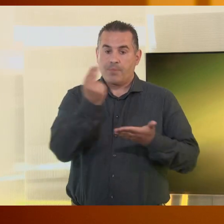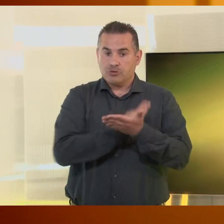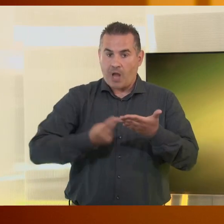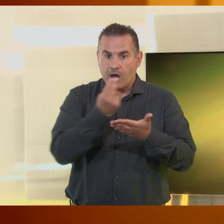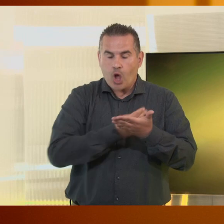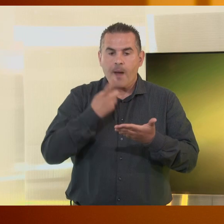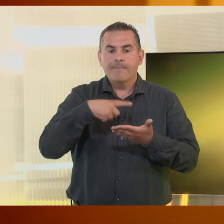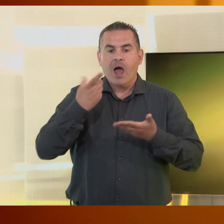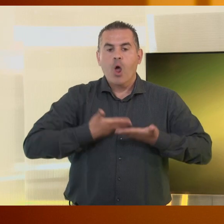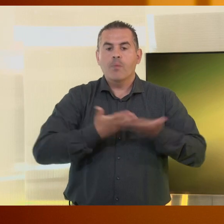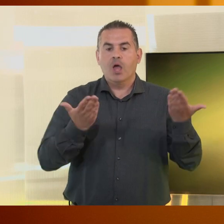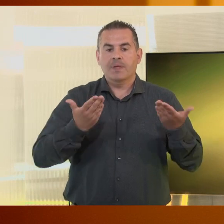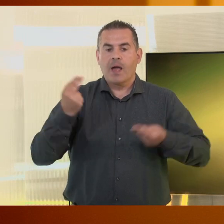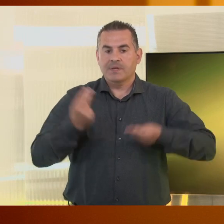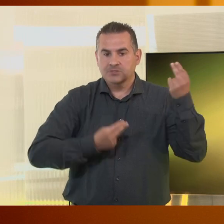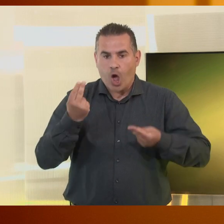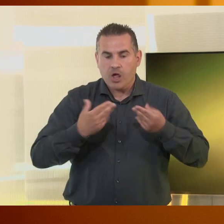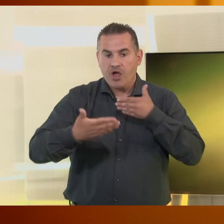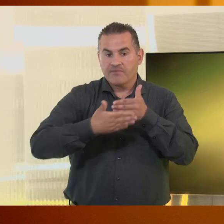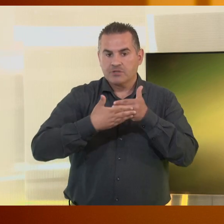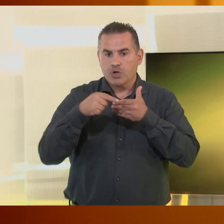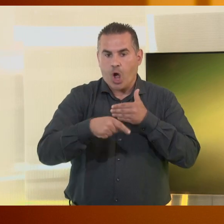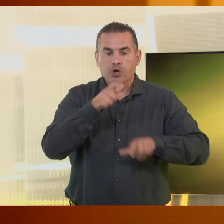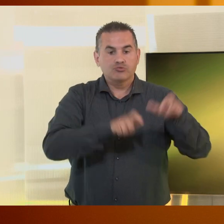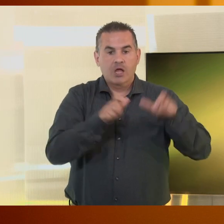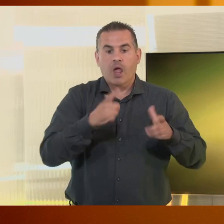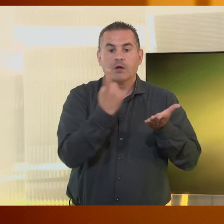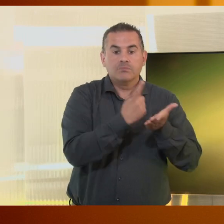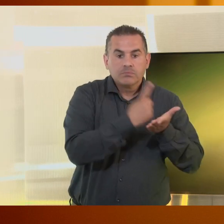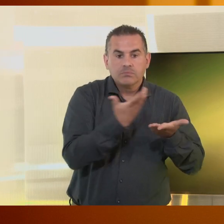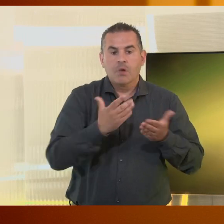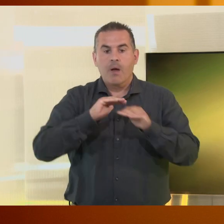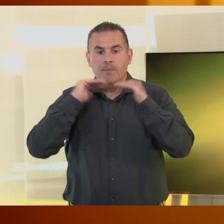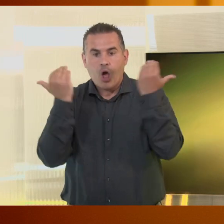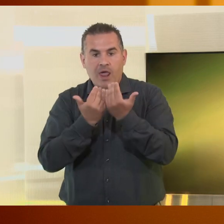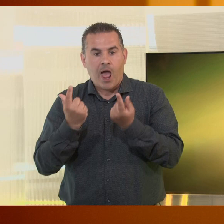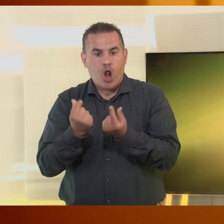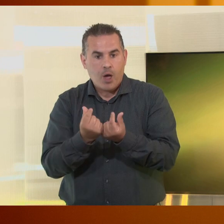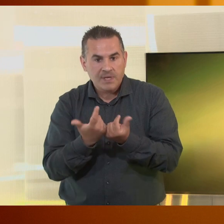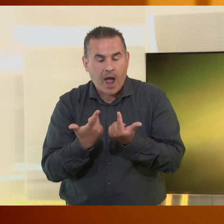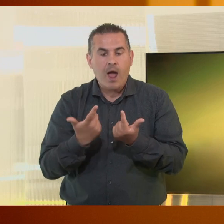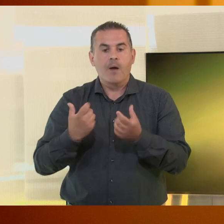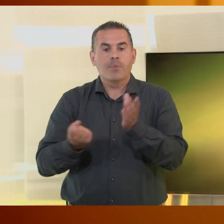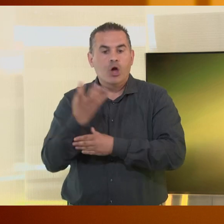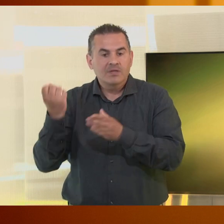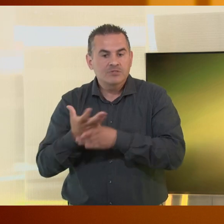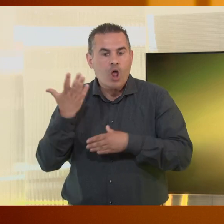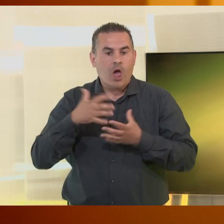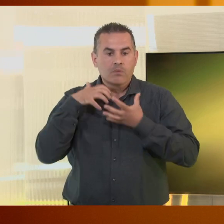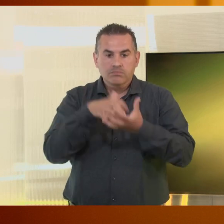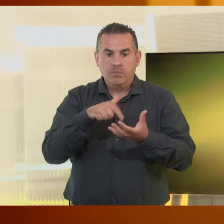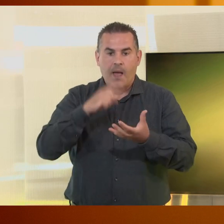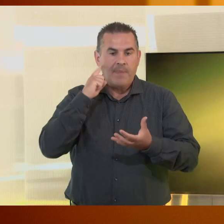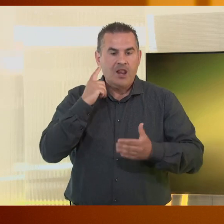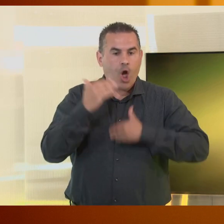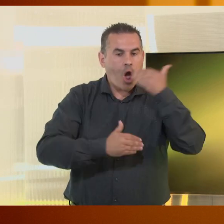Un contest per avvicinare le pubbliche amministrazioni alle esigenze dei cittadini e del mondo economico produttivo, incentivandole a migliorare la qualità e l'efficacia